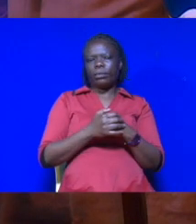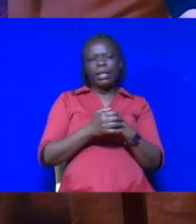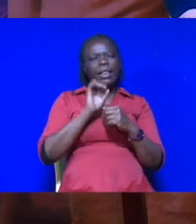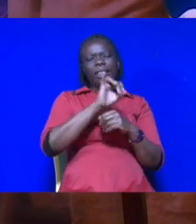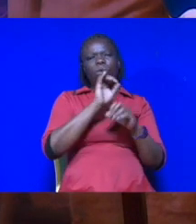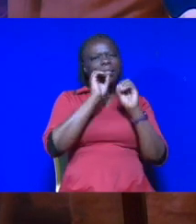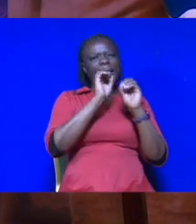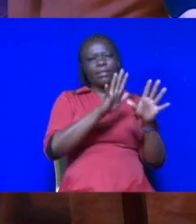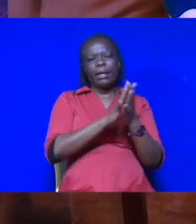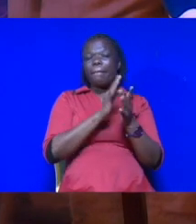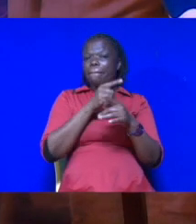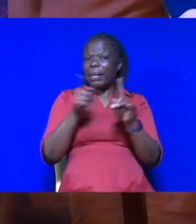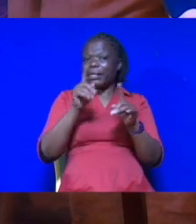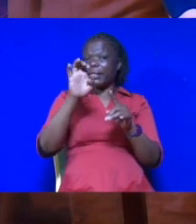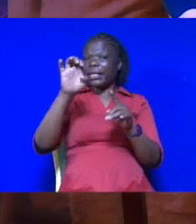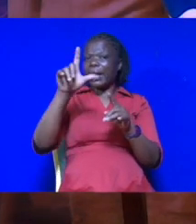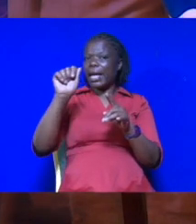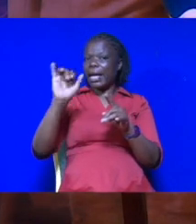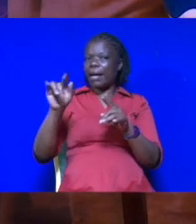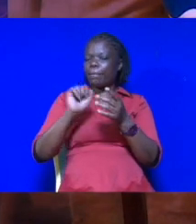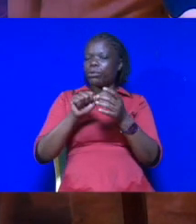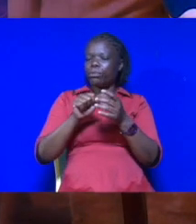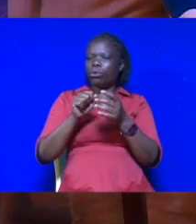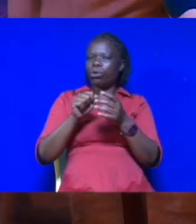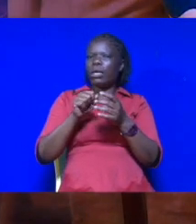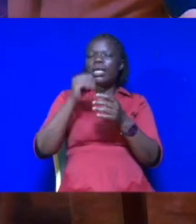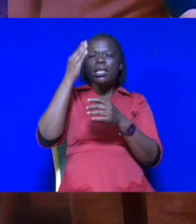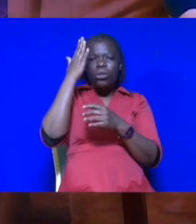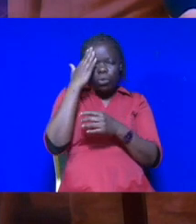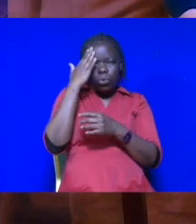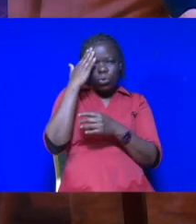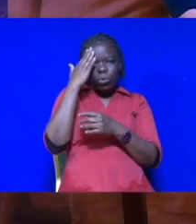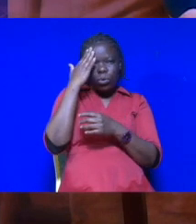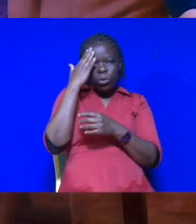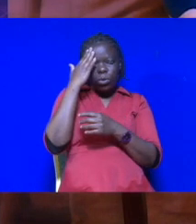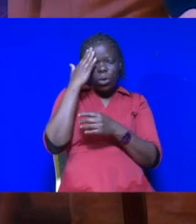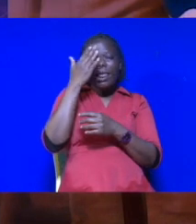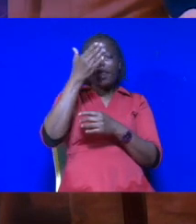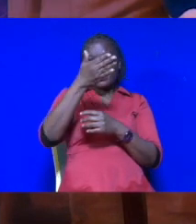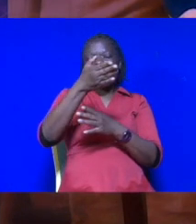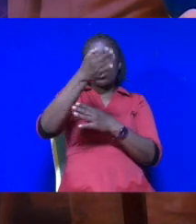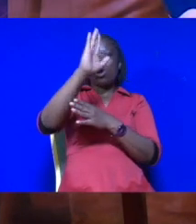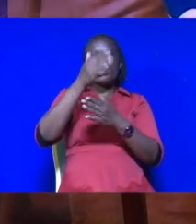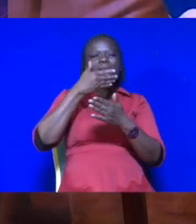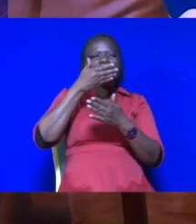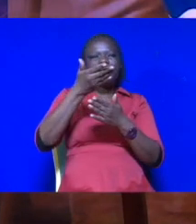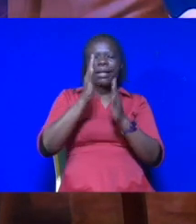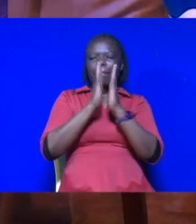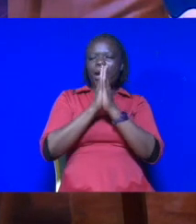nothing. Lakini Elia akatambua kwamba hapa Mungu amejibu maombi